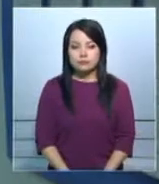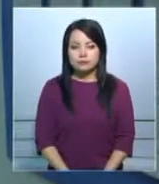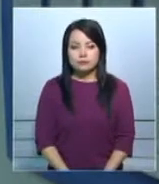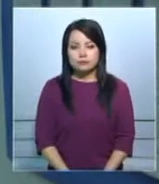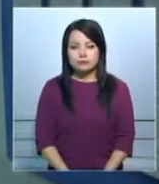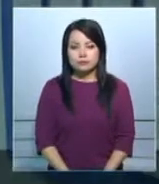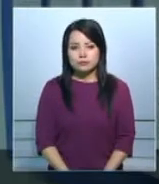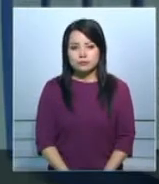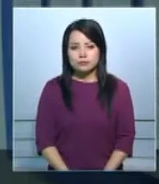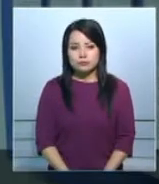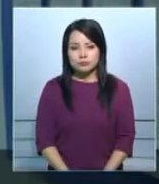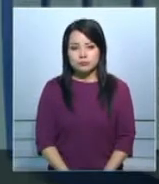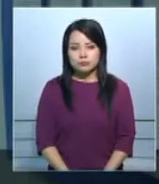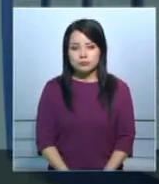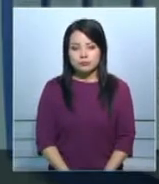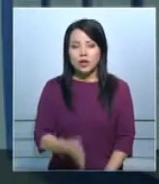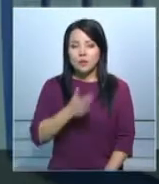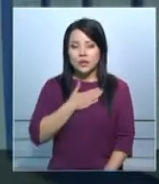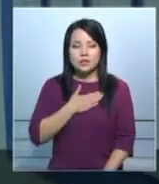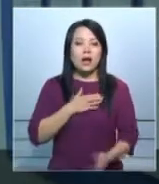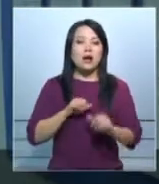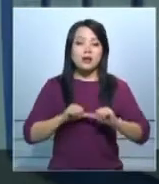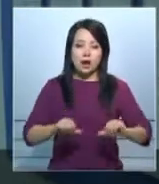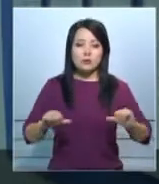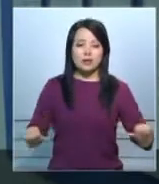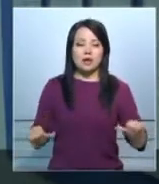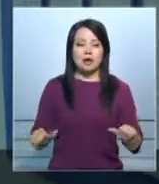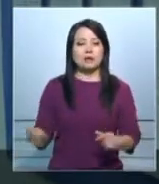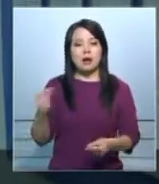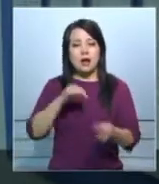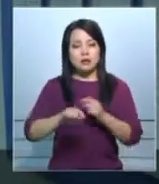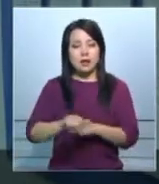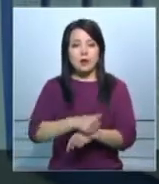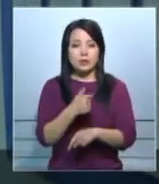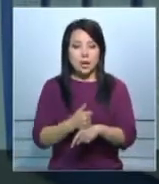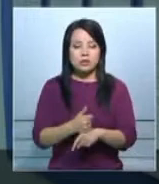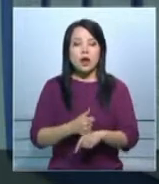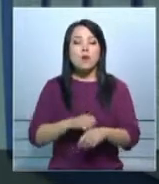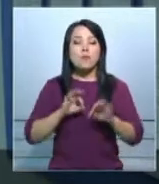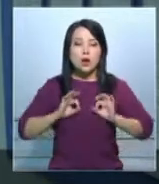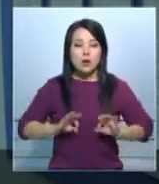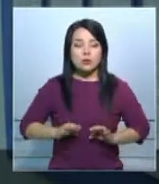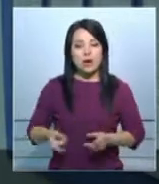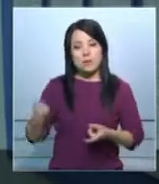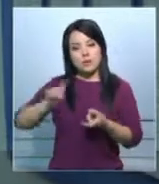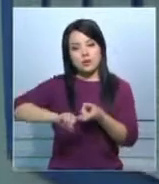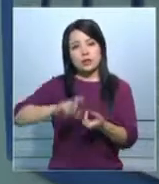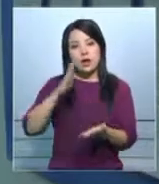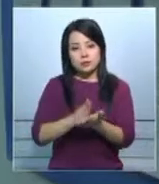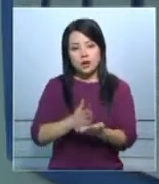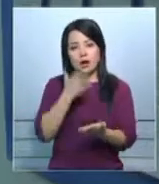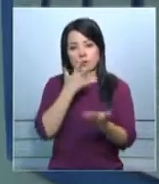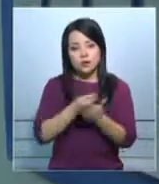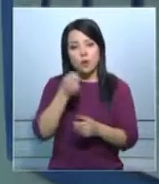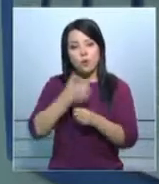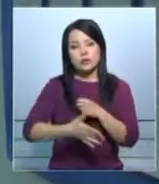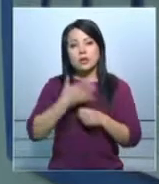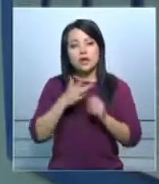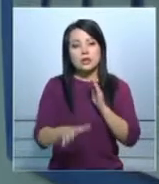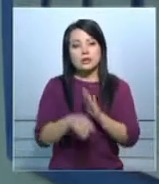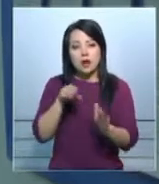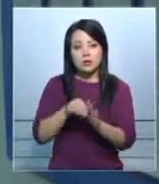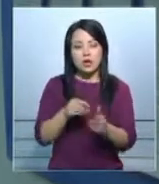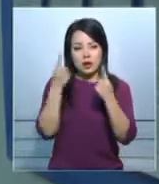Комиссия тесно сотрудничает. Біздің комиссия қазір бас прокуратурамен тығыз байланыста, сондай-ақ орталық сайлау комиссиясы және бұқаралық